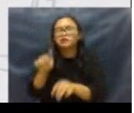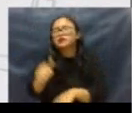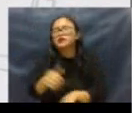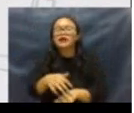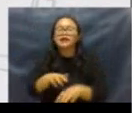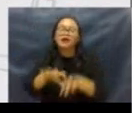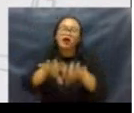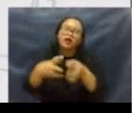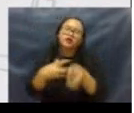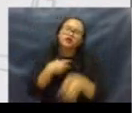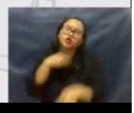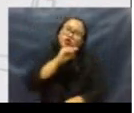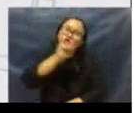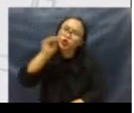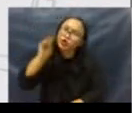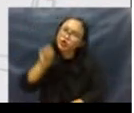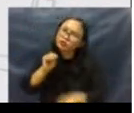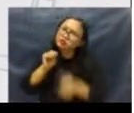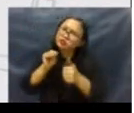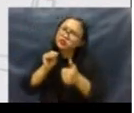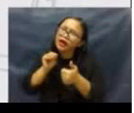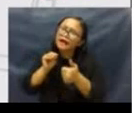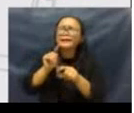lisan di kelas mungkin lebih berisiko